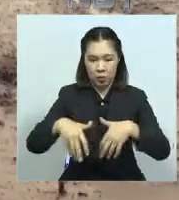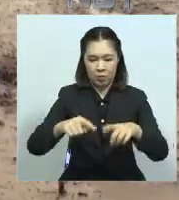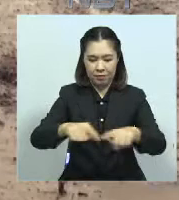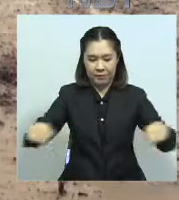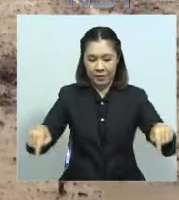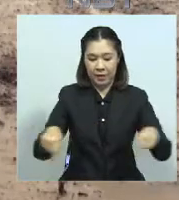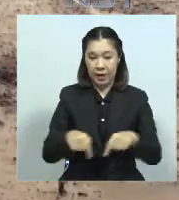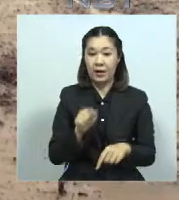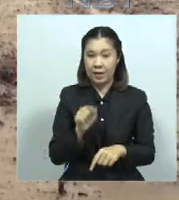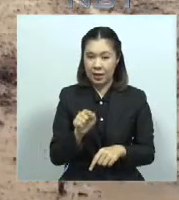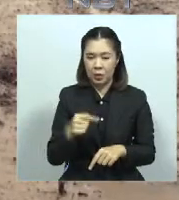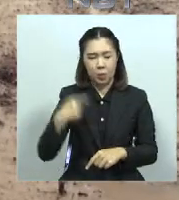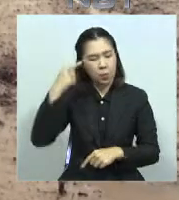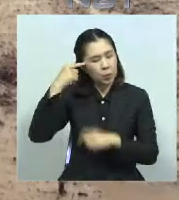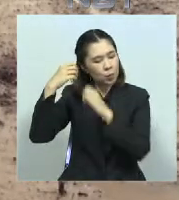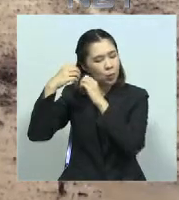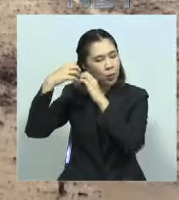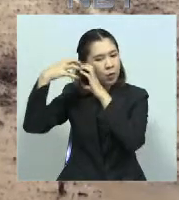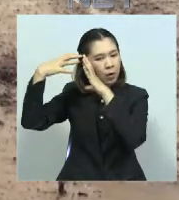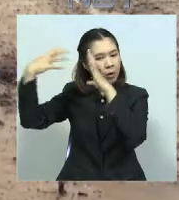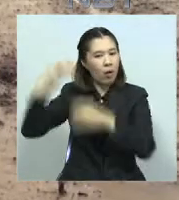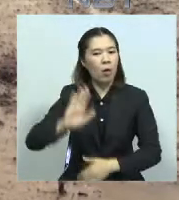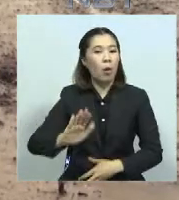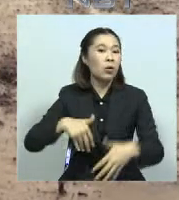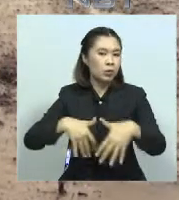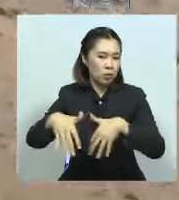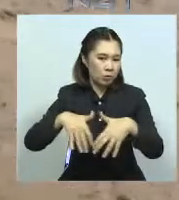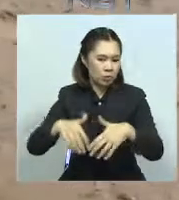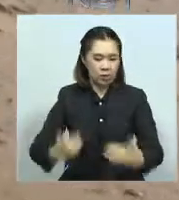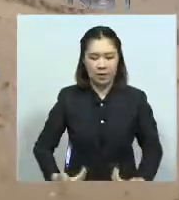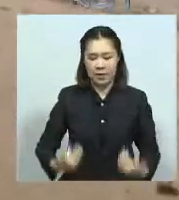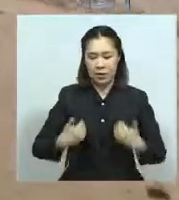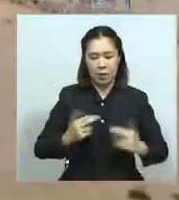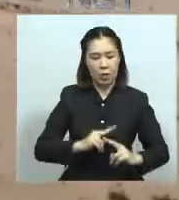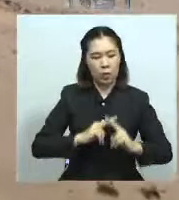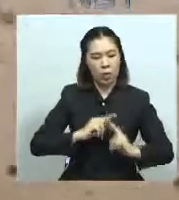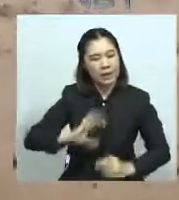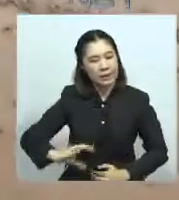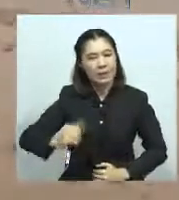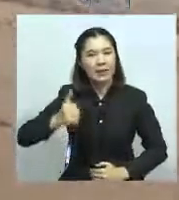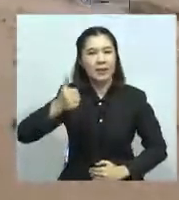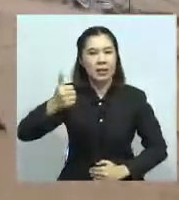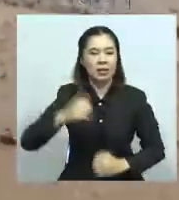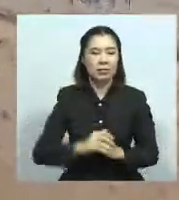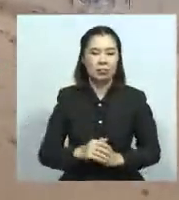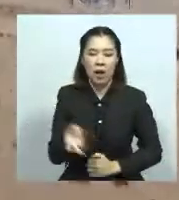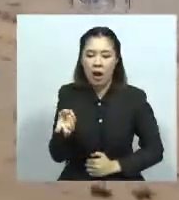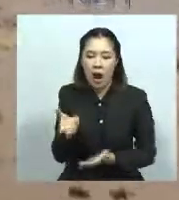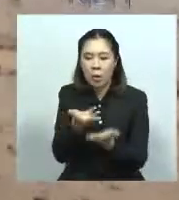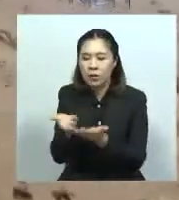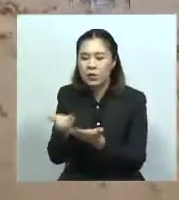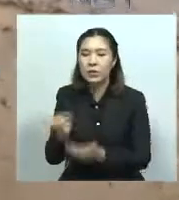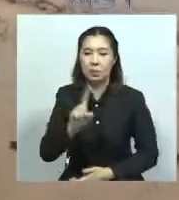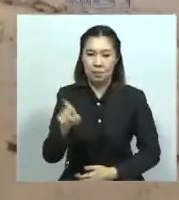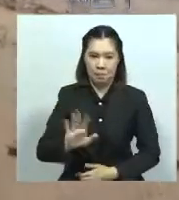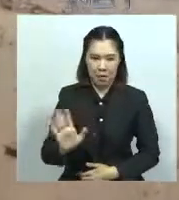งนี้ก็เป็นความหวังของคนในหมู่บ้านที่จะทำให้คุณภาพชีวิตของพวกเขาดีขึ้นไม่ต้องซื้อข้าวอีกแล้วเพราะ